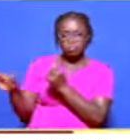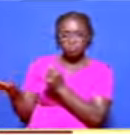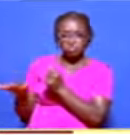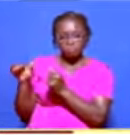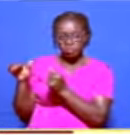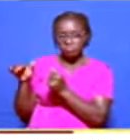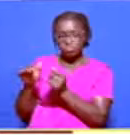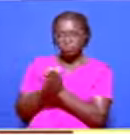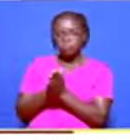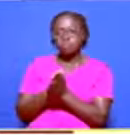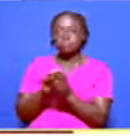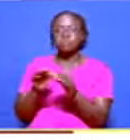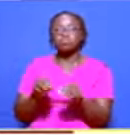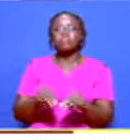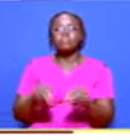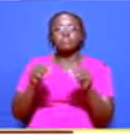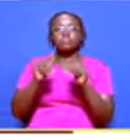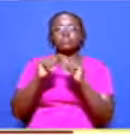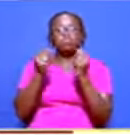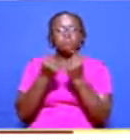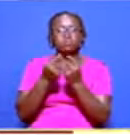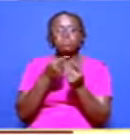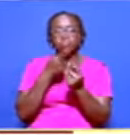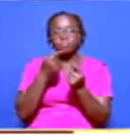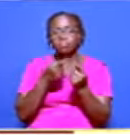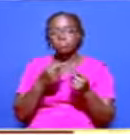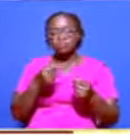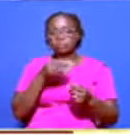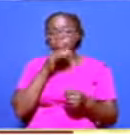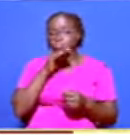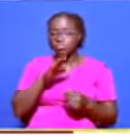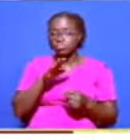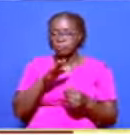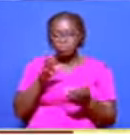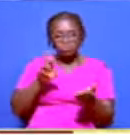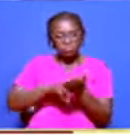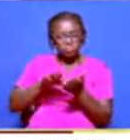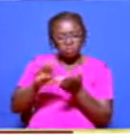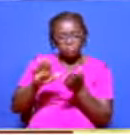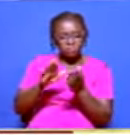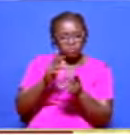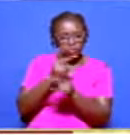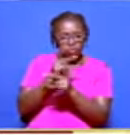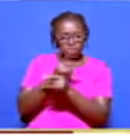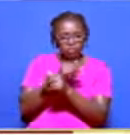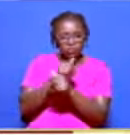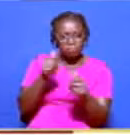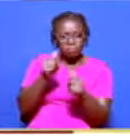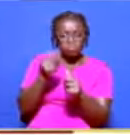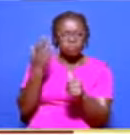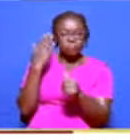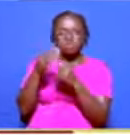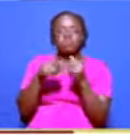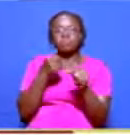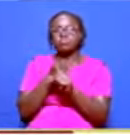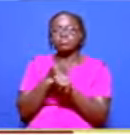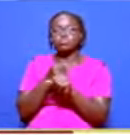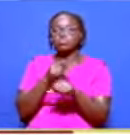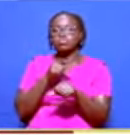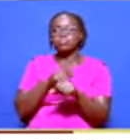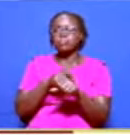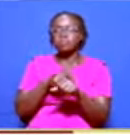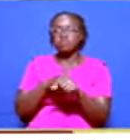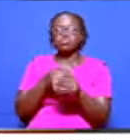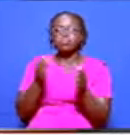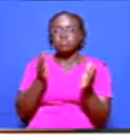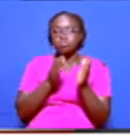timu Peter Mutai ana matumaini kwamba wavulana hao watadumisha rekodi yao nzuri walioweka mwaka jana wakati wa makala yaliyopita